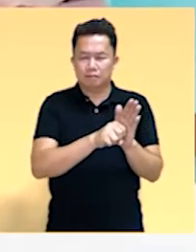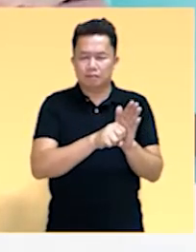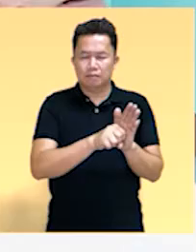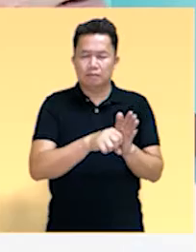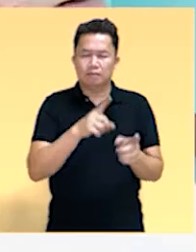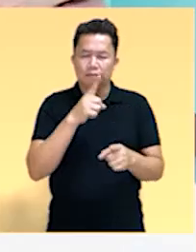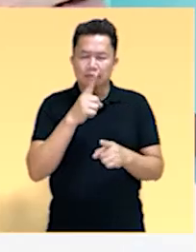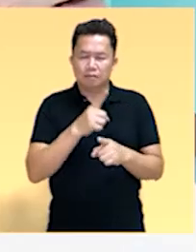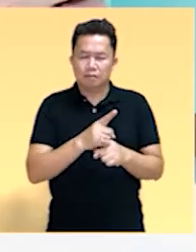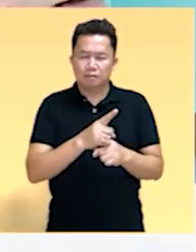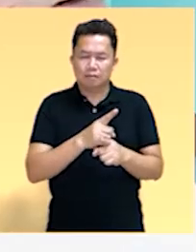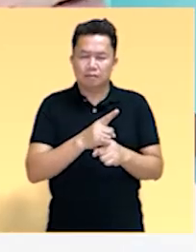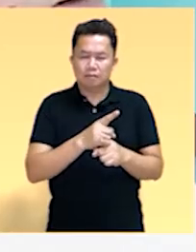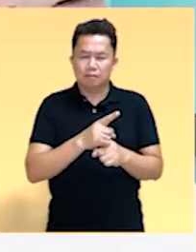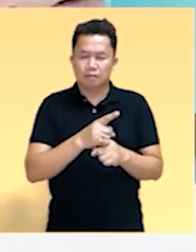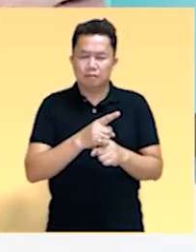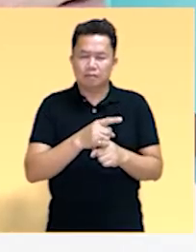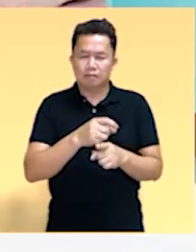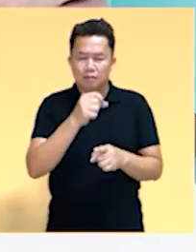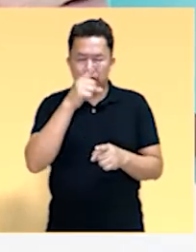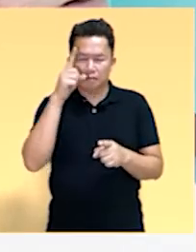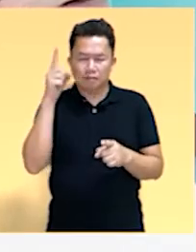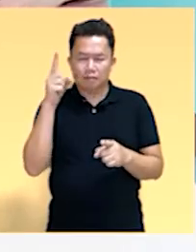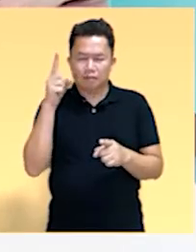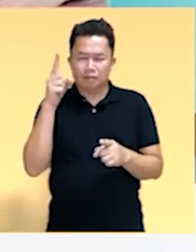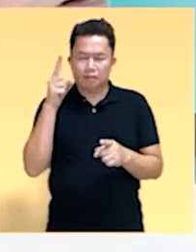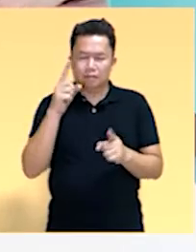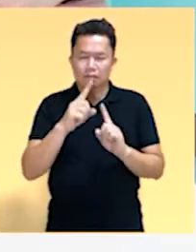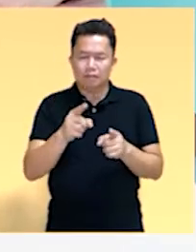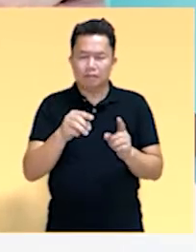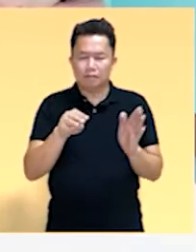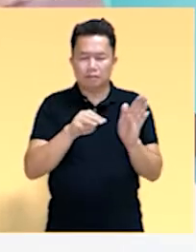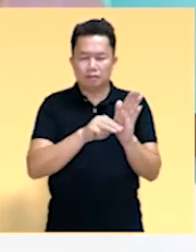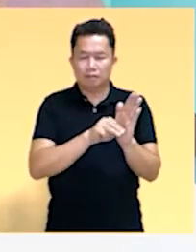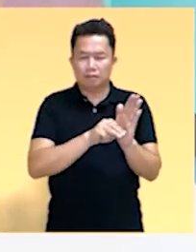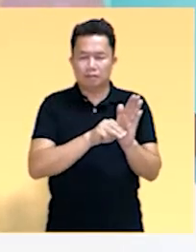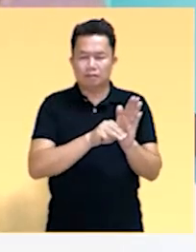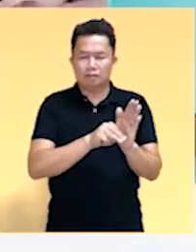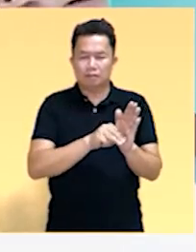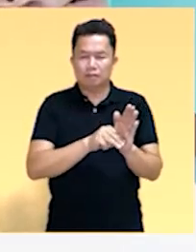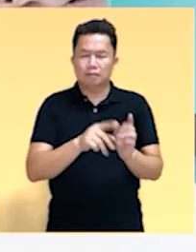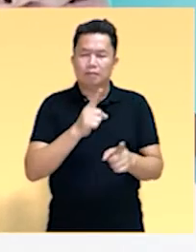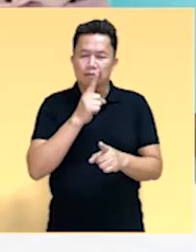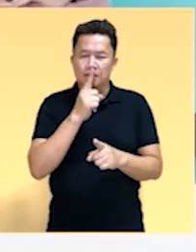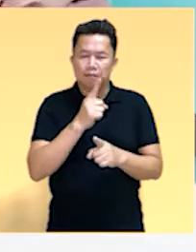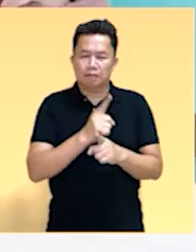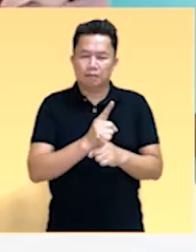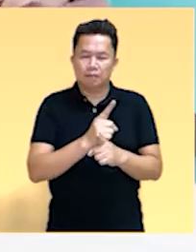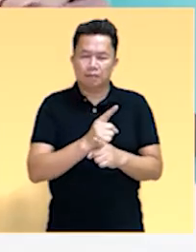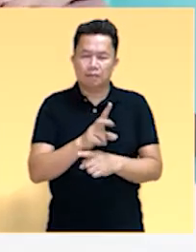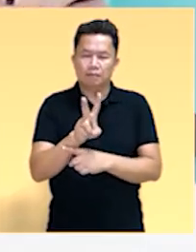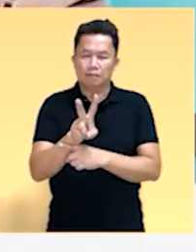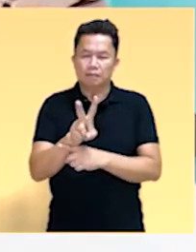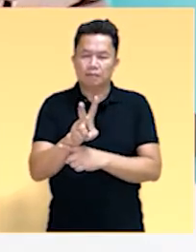Dapat ang makukuha niyong sagot ay minwend. Tama kaya ang